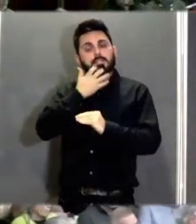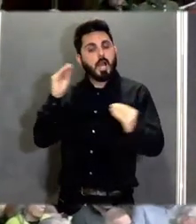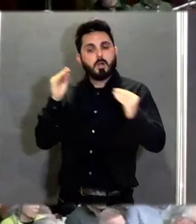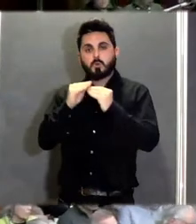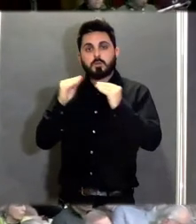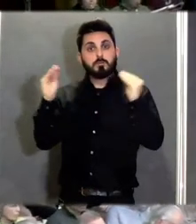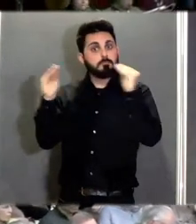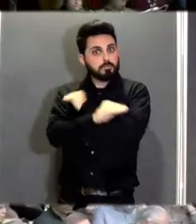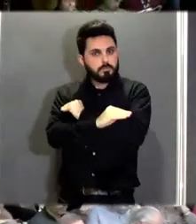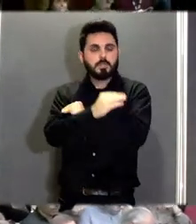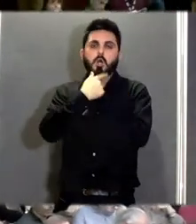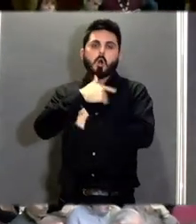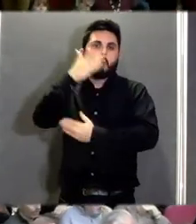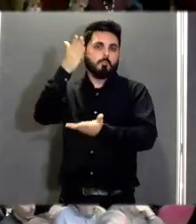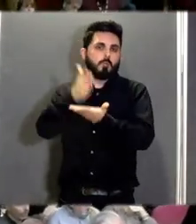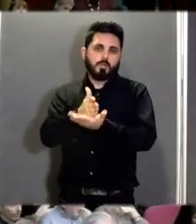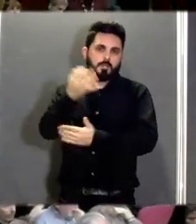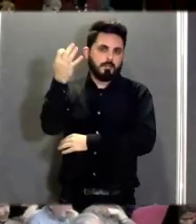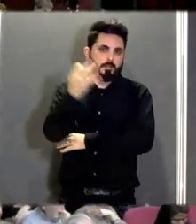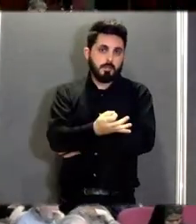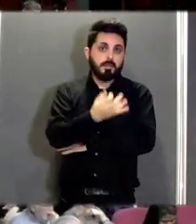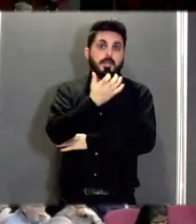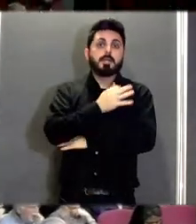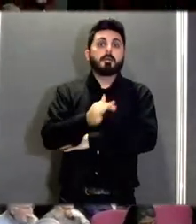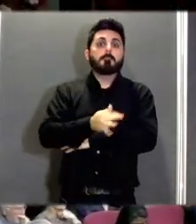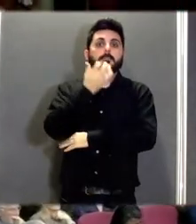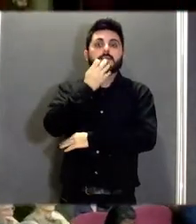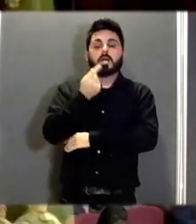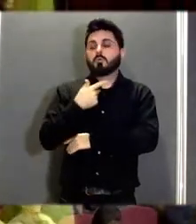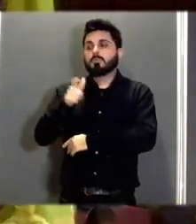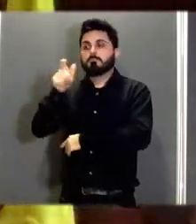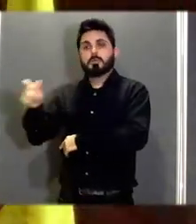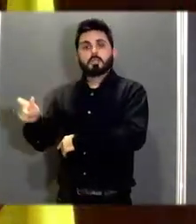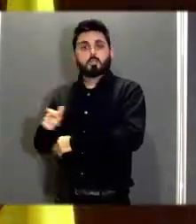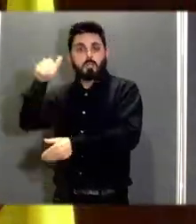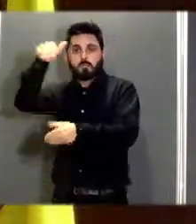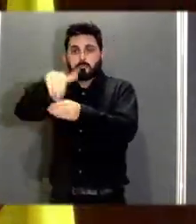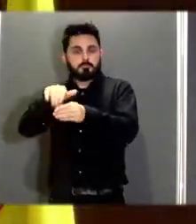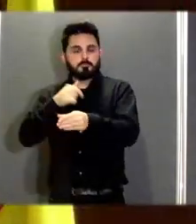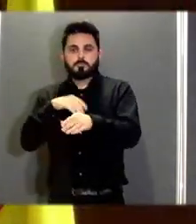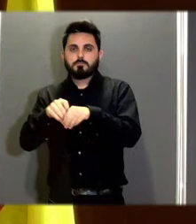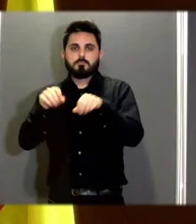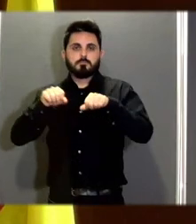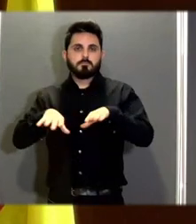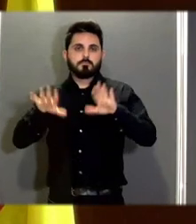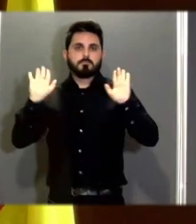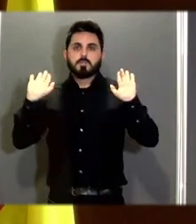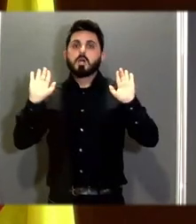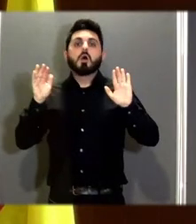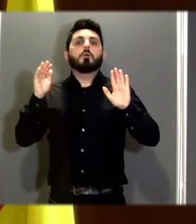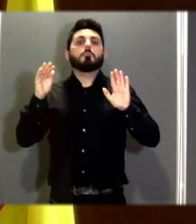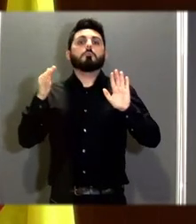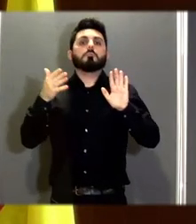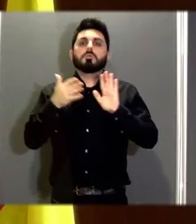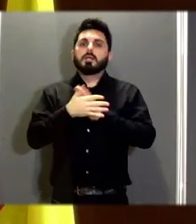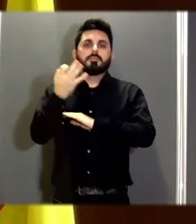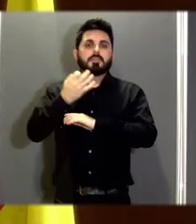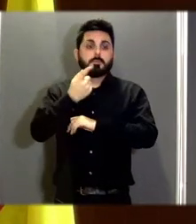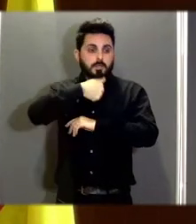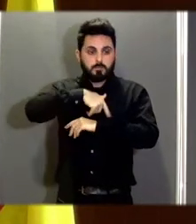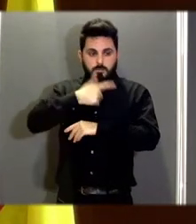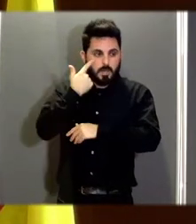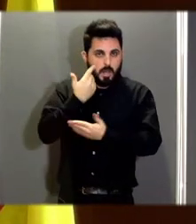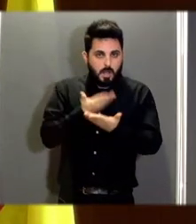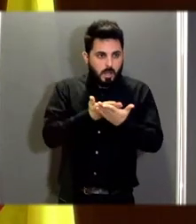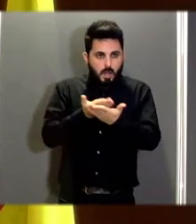la capacitat de recollir el vot independentista que s'està abstenint per evitar perdre la majoria independentista, actualment tant amb